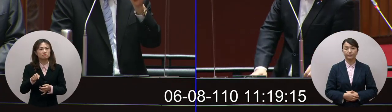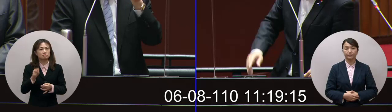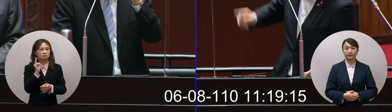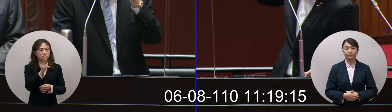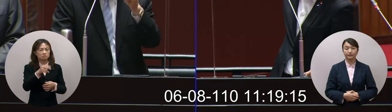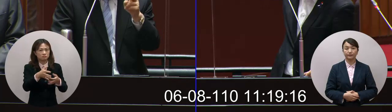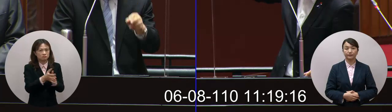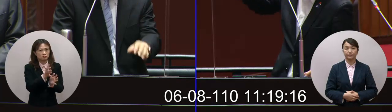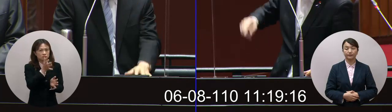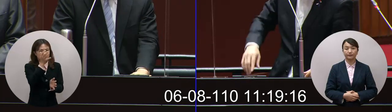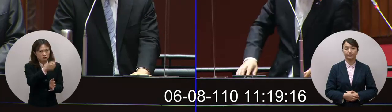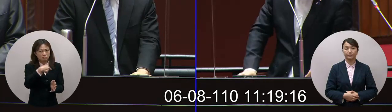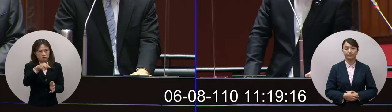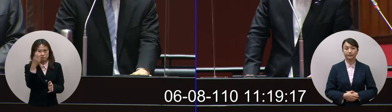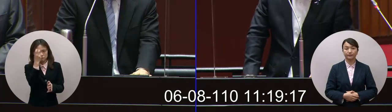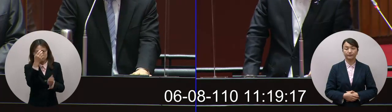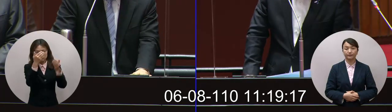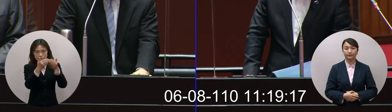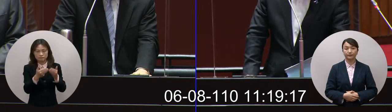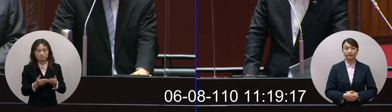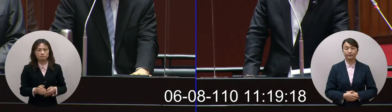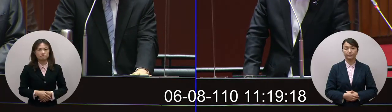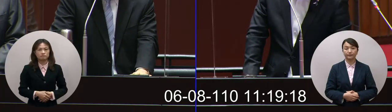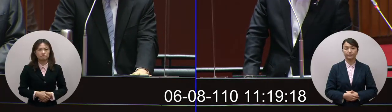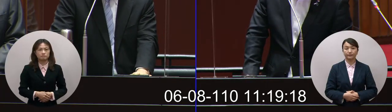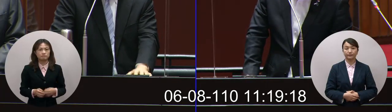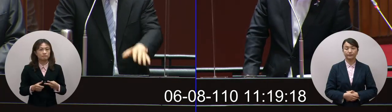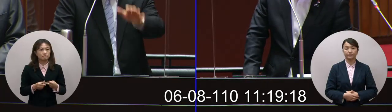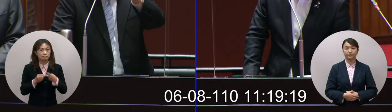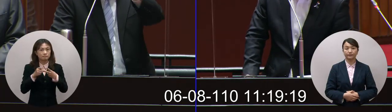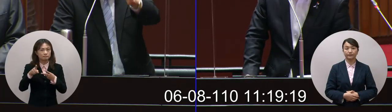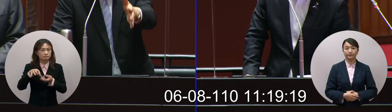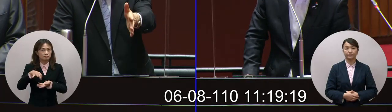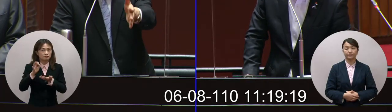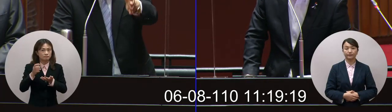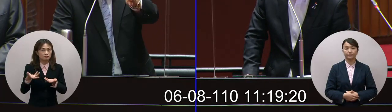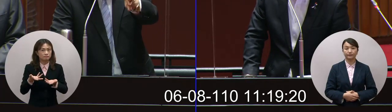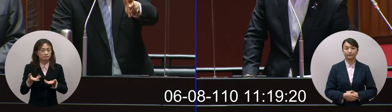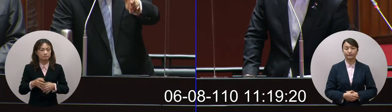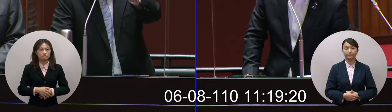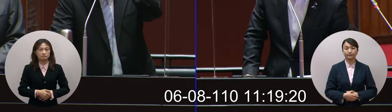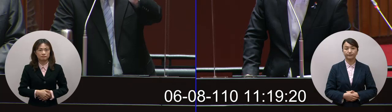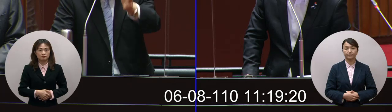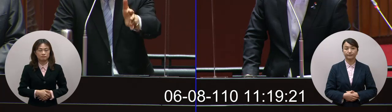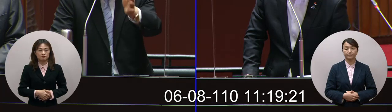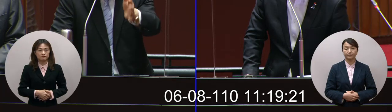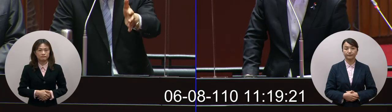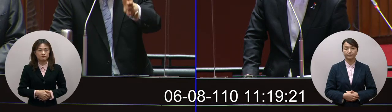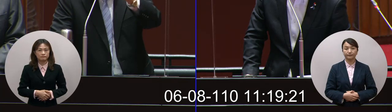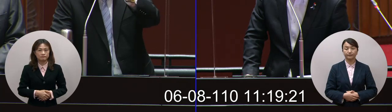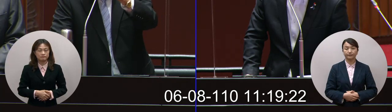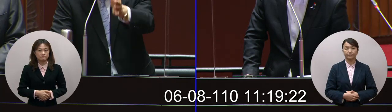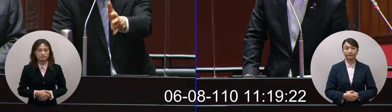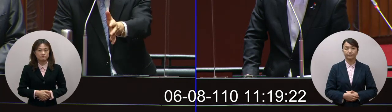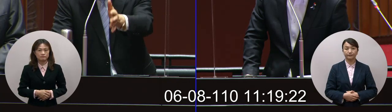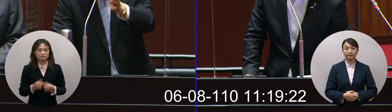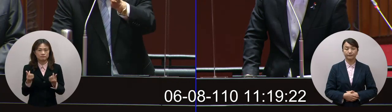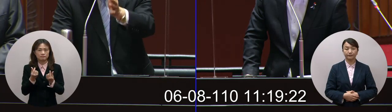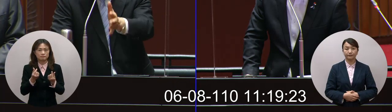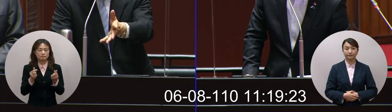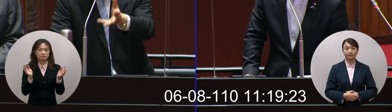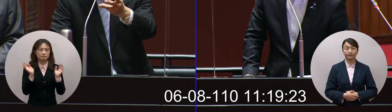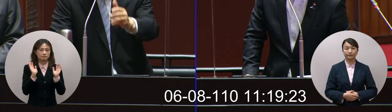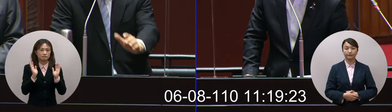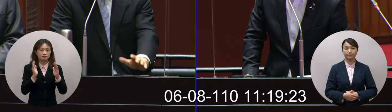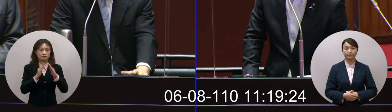咱第二点，你讲咱即个有关孩童家